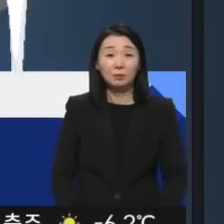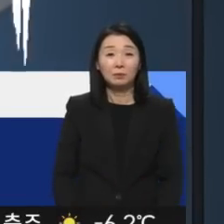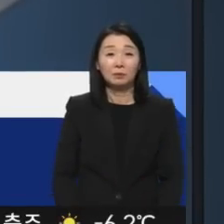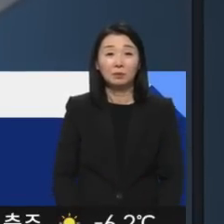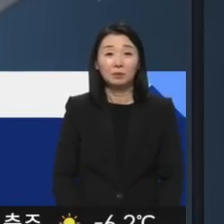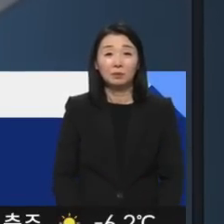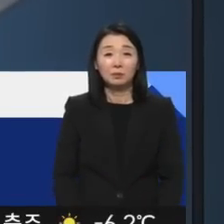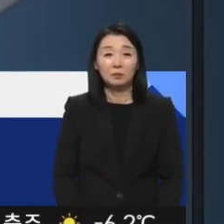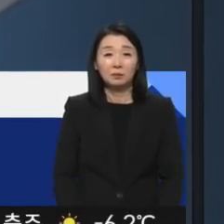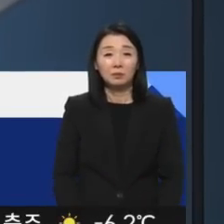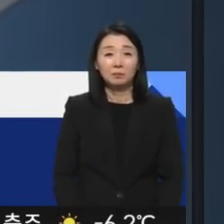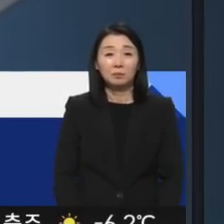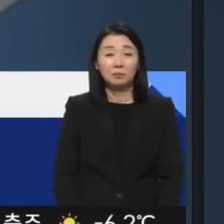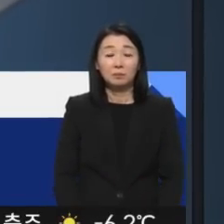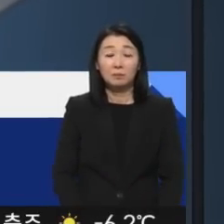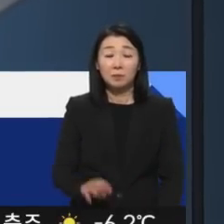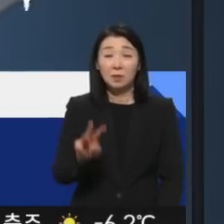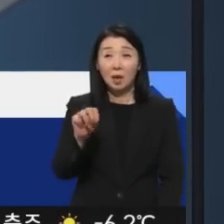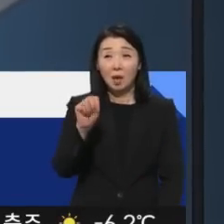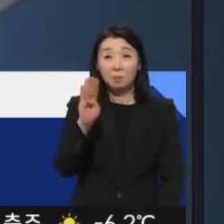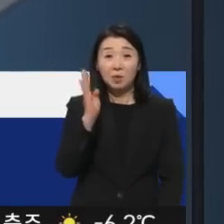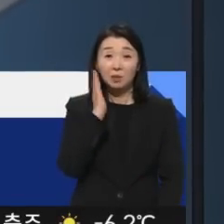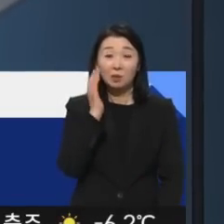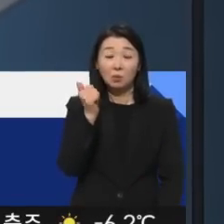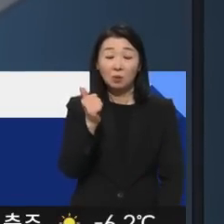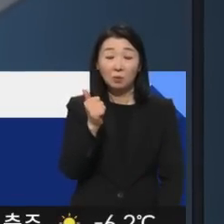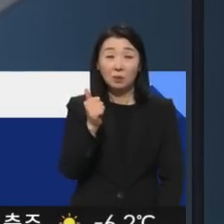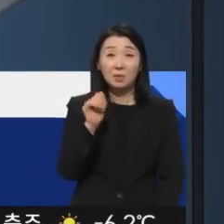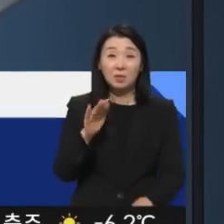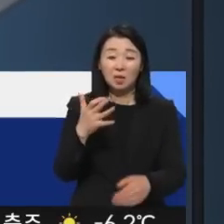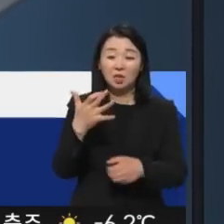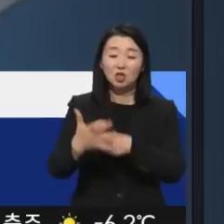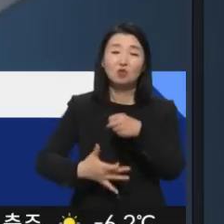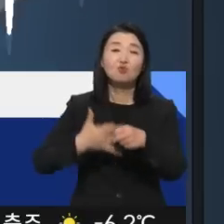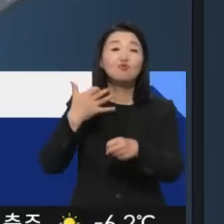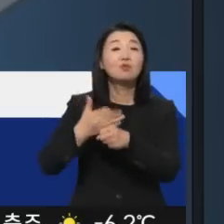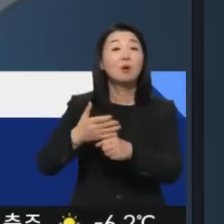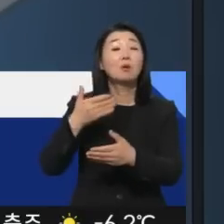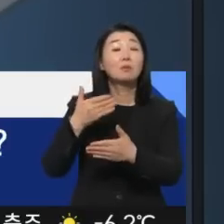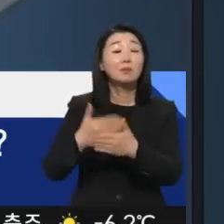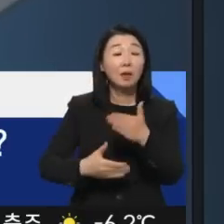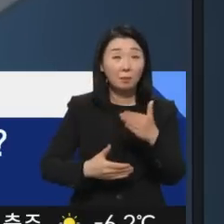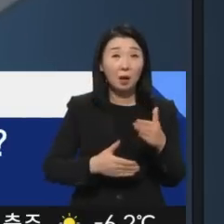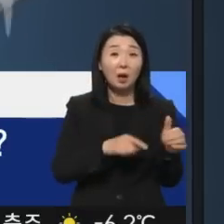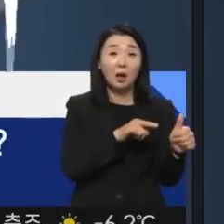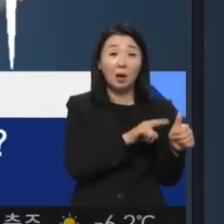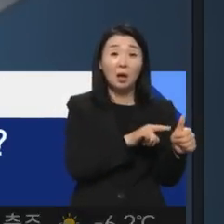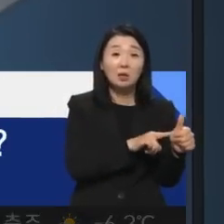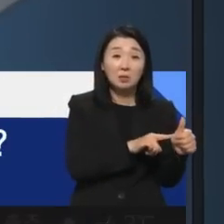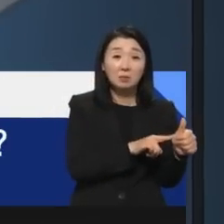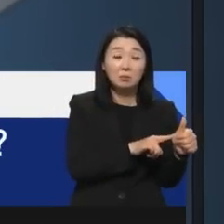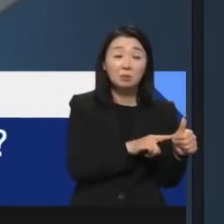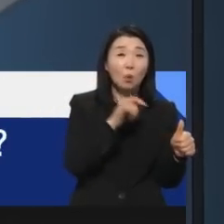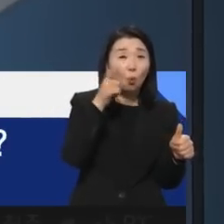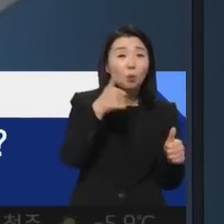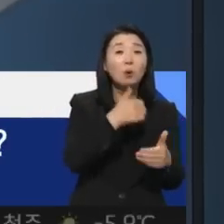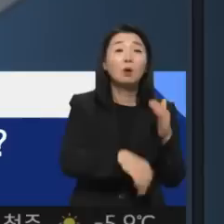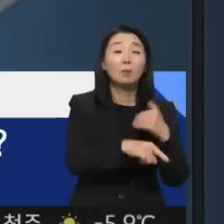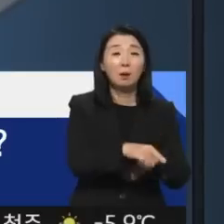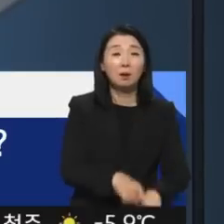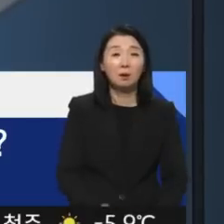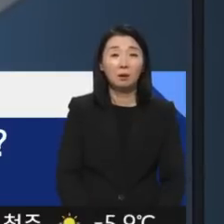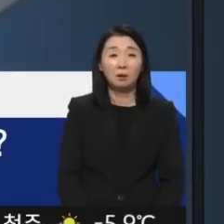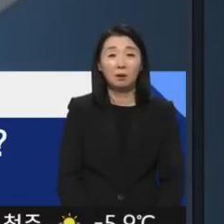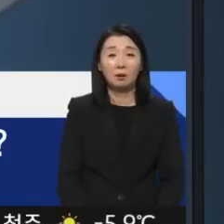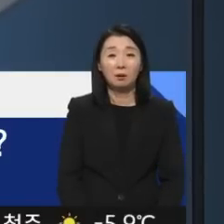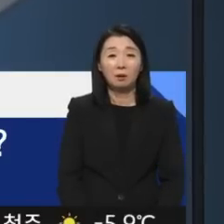일단 MB는 이제 아마 15년 남았을 거예요. 예. 김경수는 꼴랑 5개월 남았습니다.